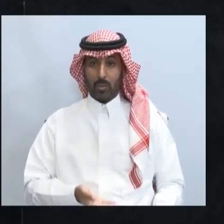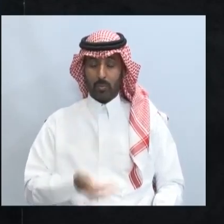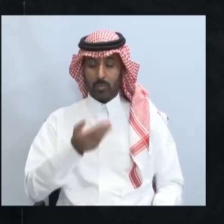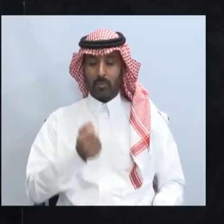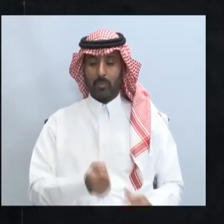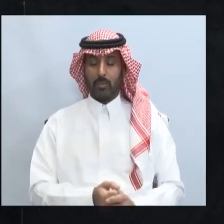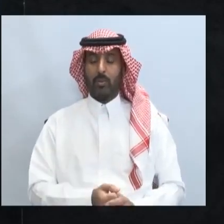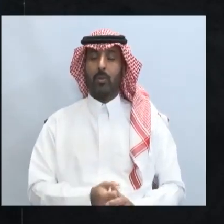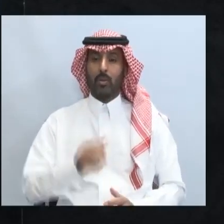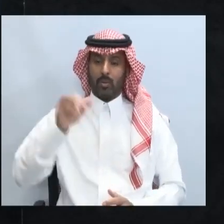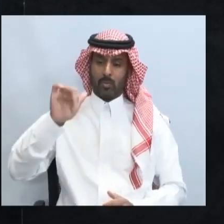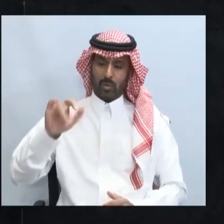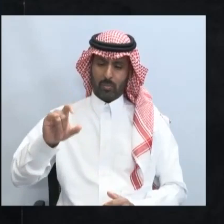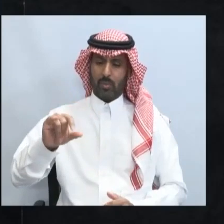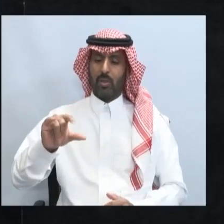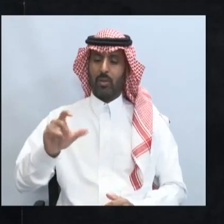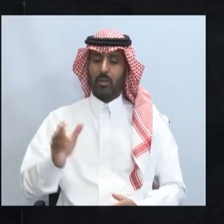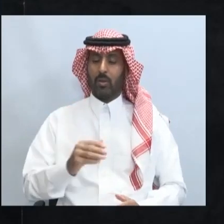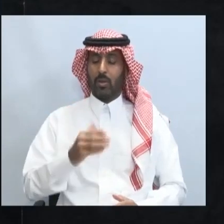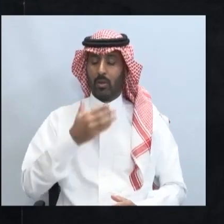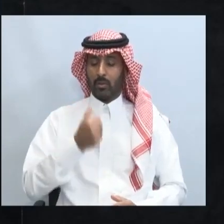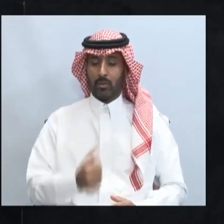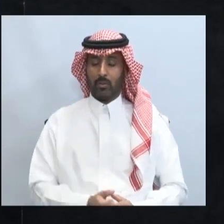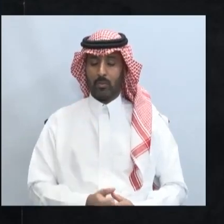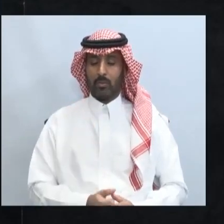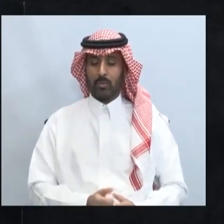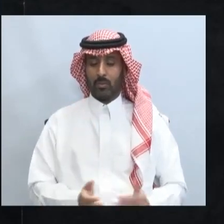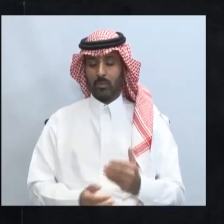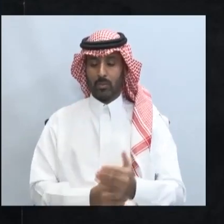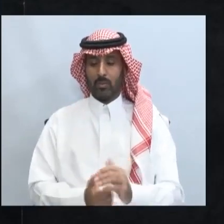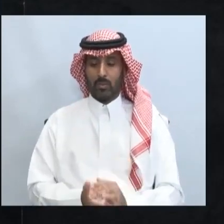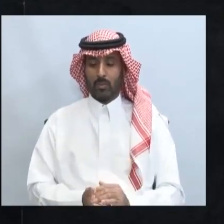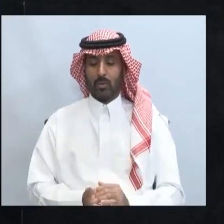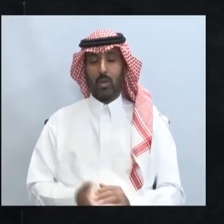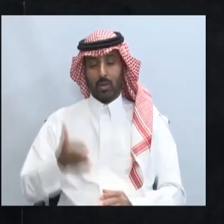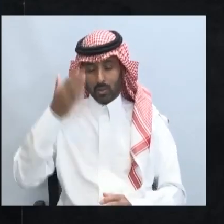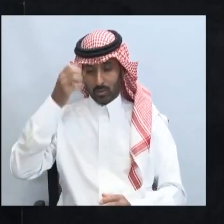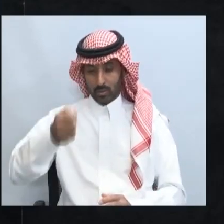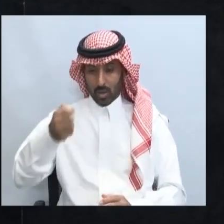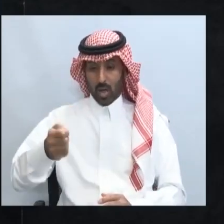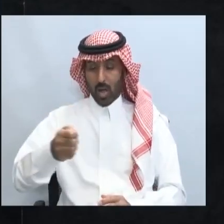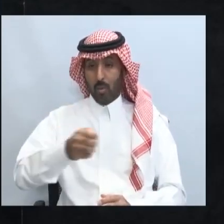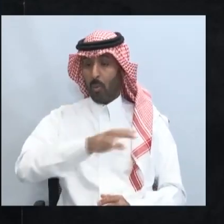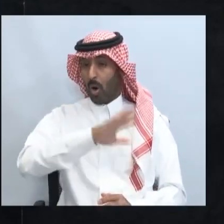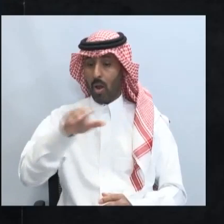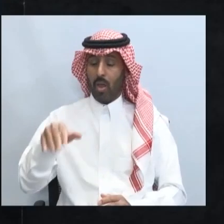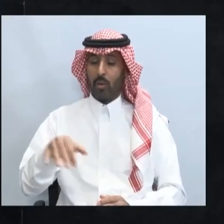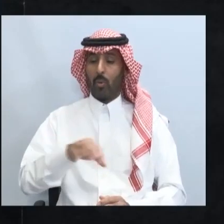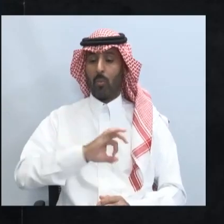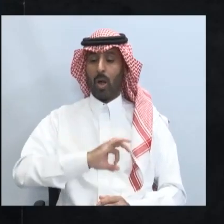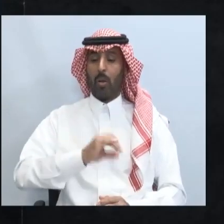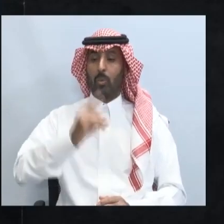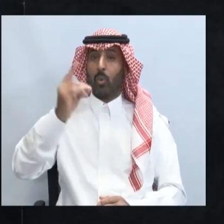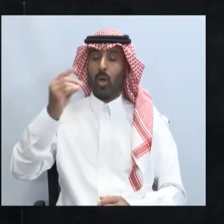اجمعين نبينا محمد وعلى اله وصحبه اجمعين وبعد السلام عليكم ورحمه الله وبركاته